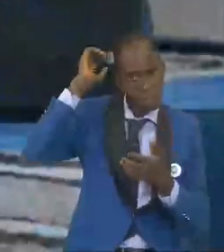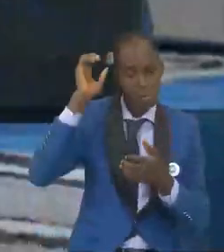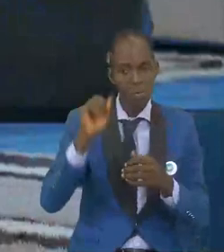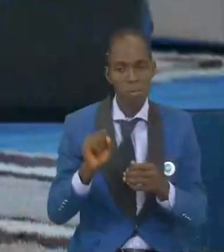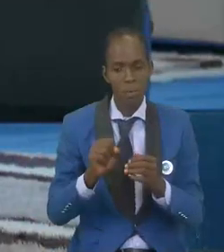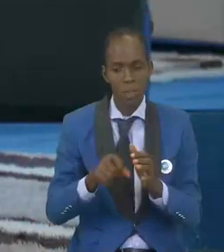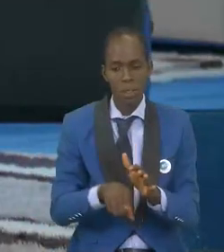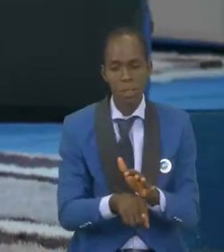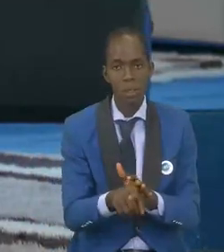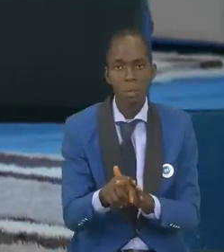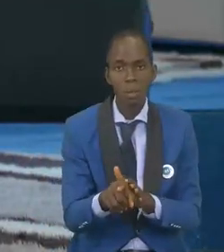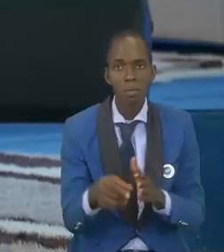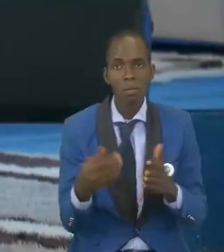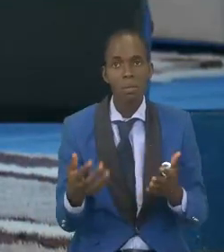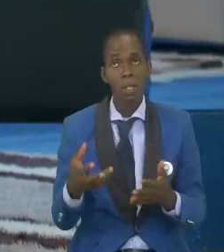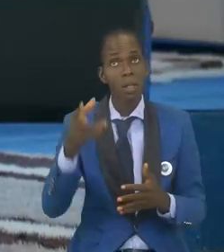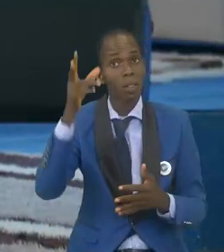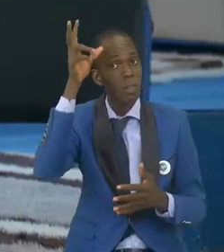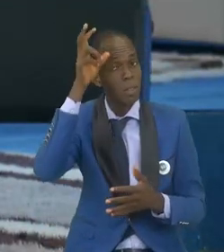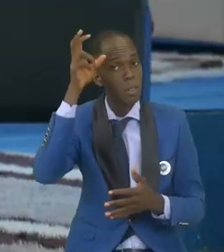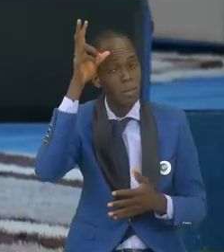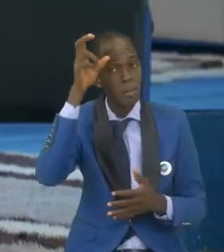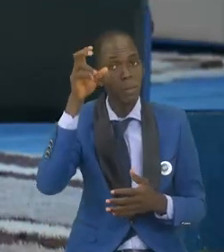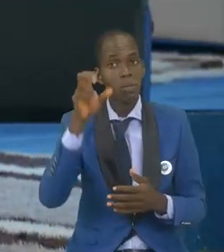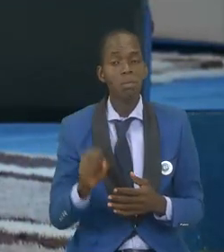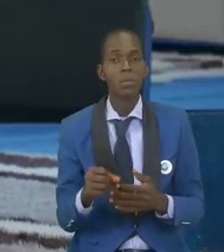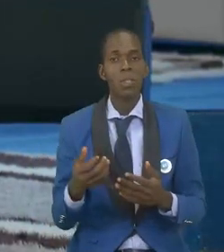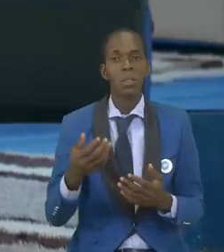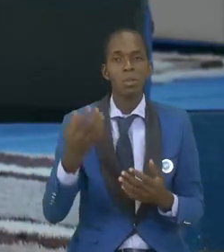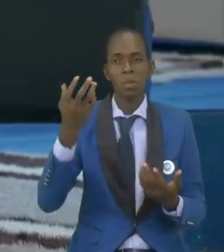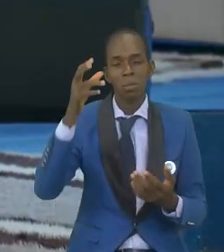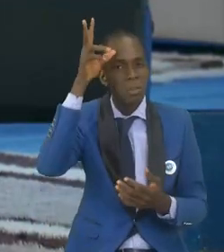un Dieu de toute possibilité lion serpent